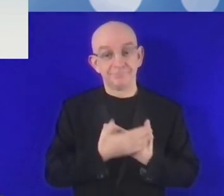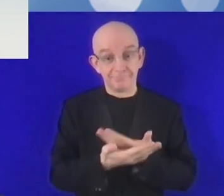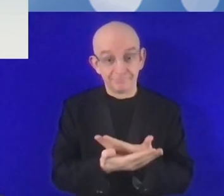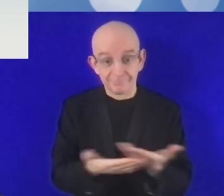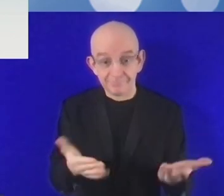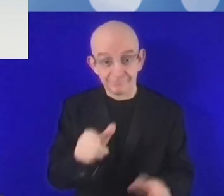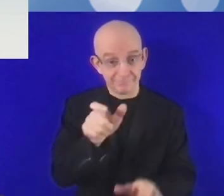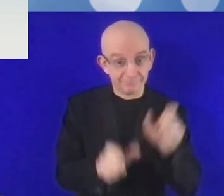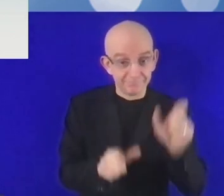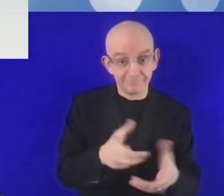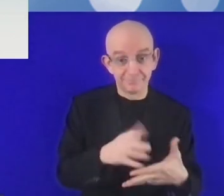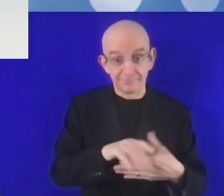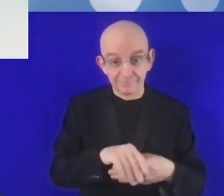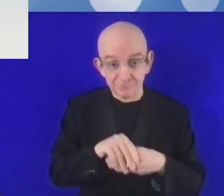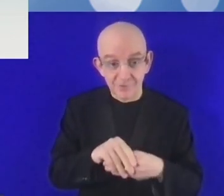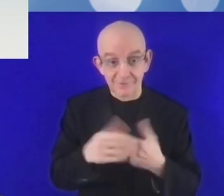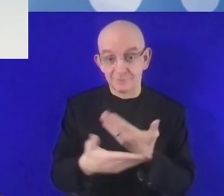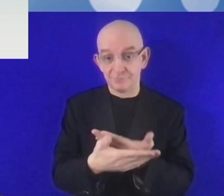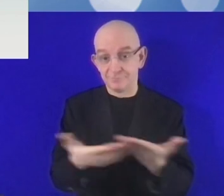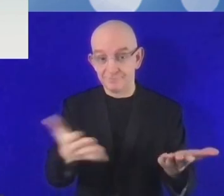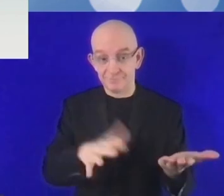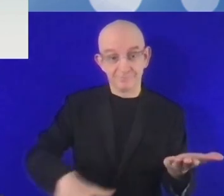女士们、先生们，大家好。